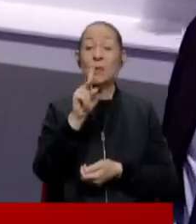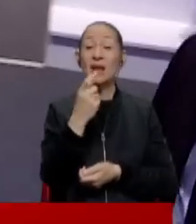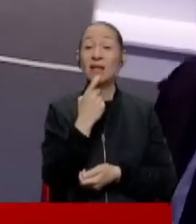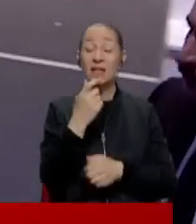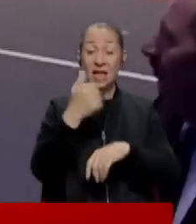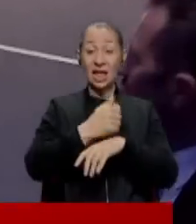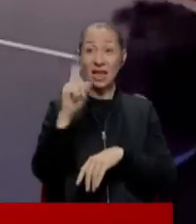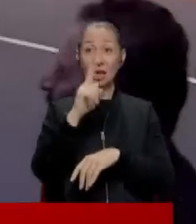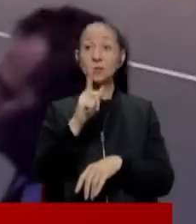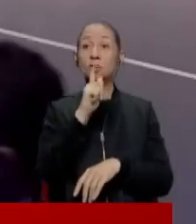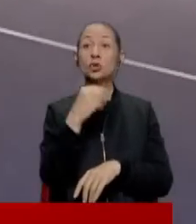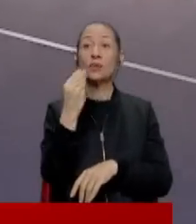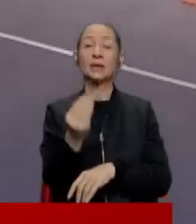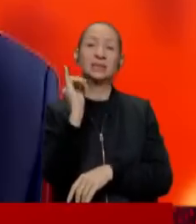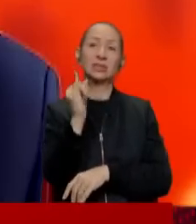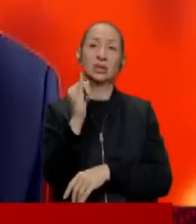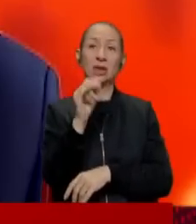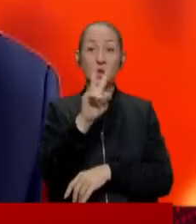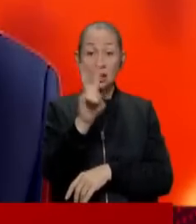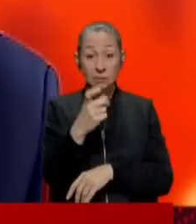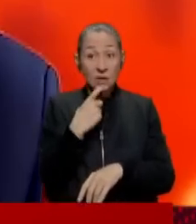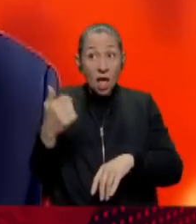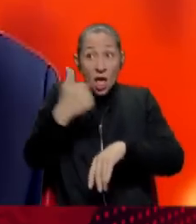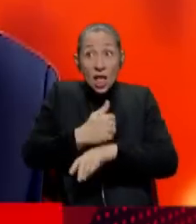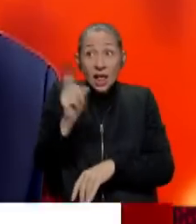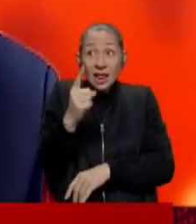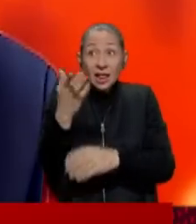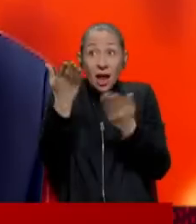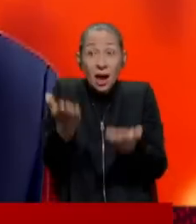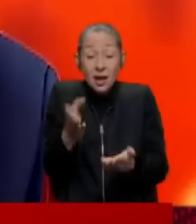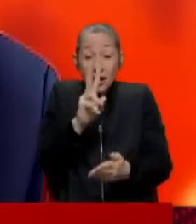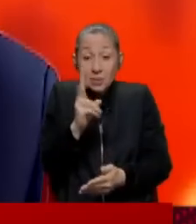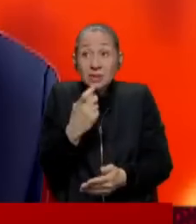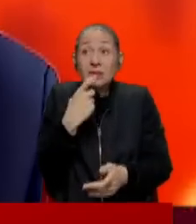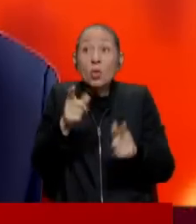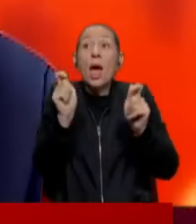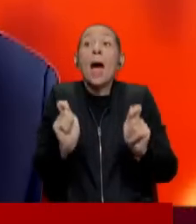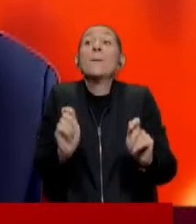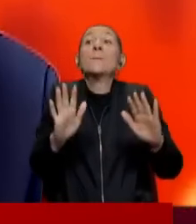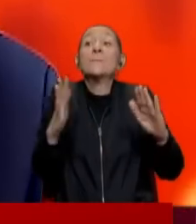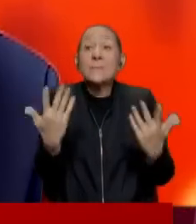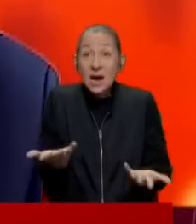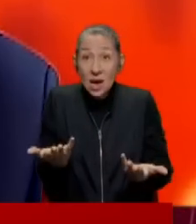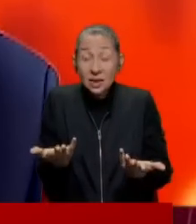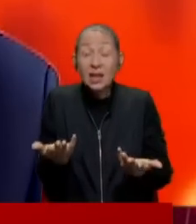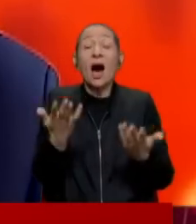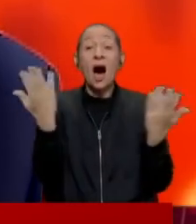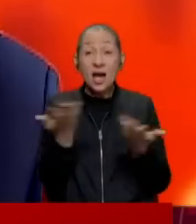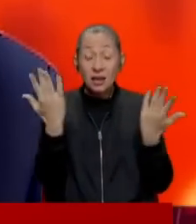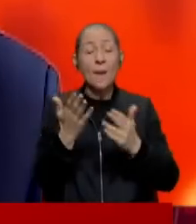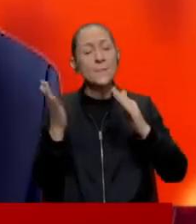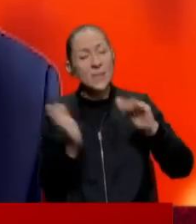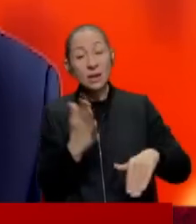yıllık iktidarın vaat vermesini eleştirdi 20 sene iktidarda olan bir parti 20 senedir bunu gerçekleştiremeyen bir parti Hatta